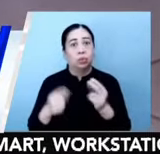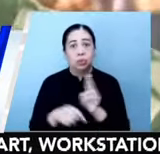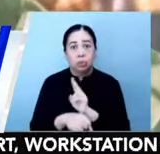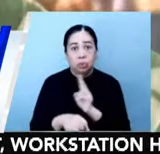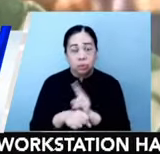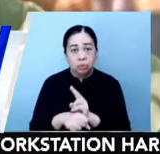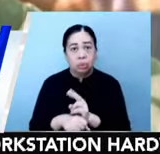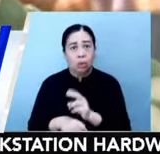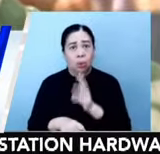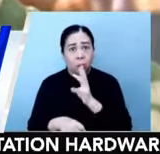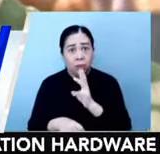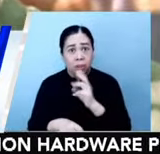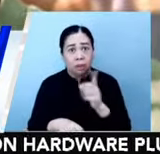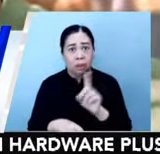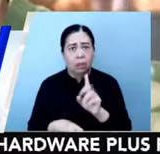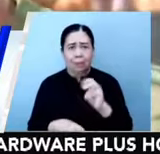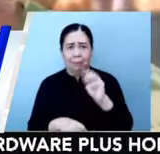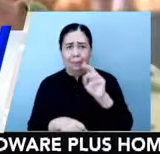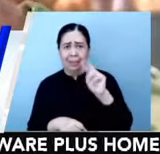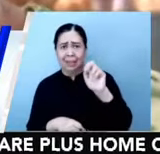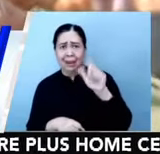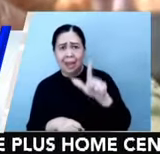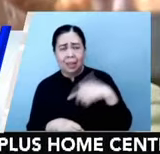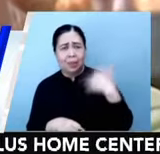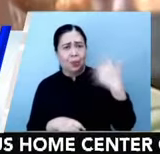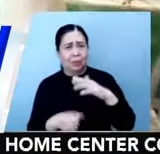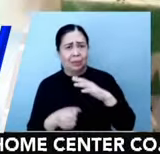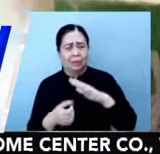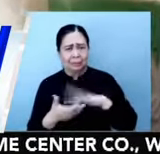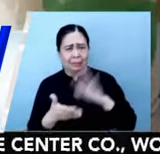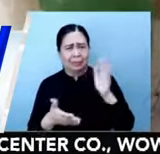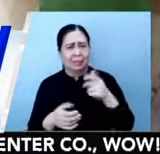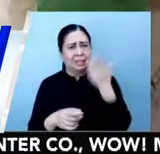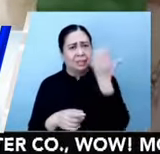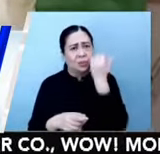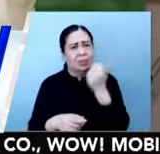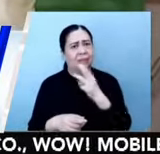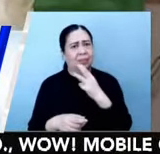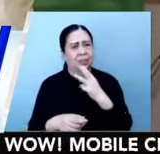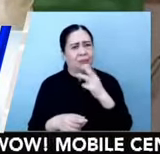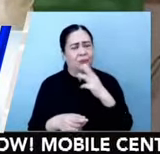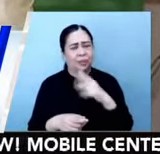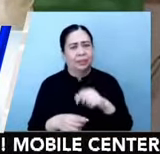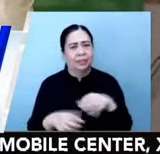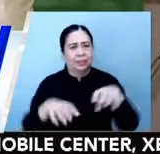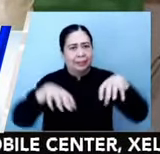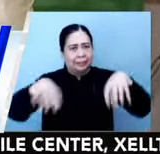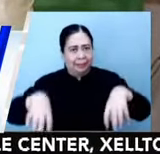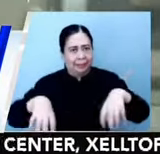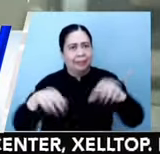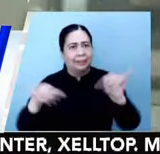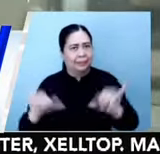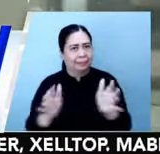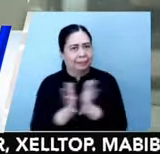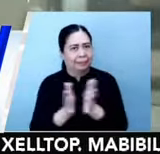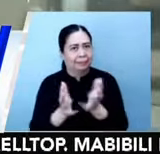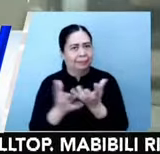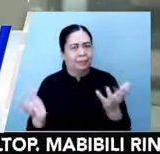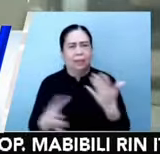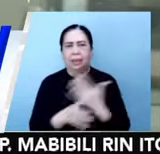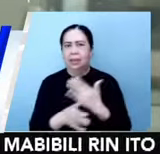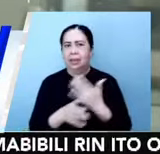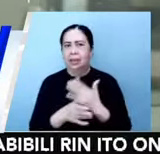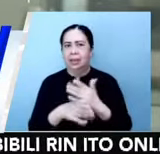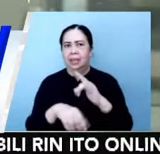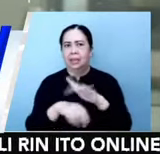lang Kasi nagkukulang talaga ng supply yan. Ang katabing karinderya ni Rosita Saldivar na abala rin. Madaling araw daw kasi ang